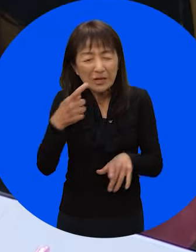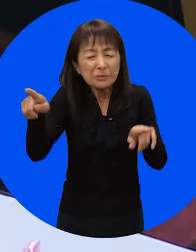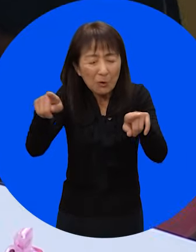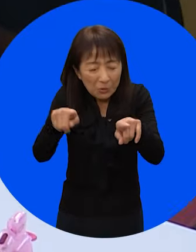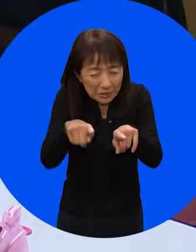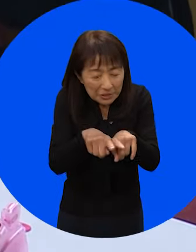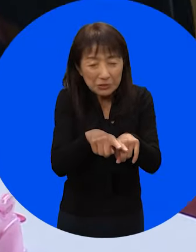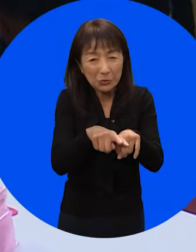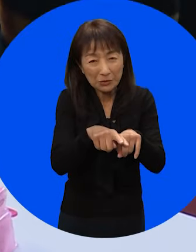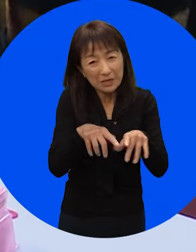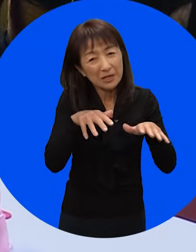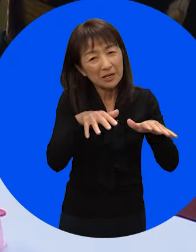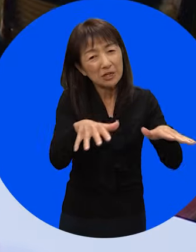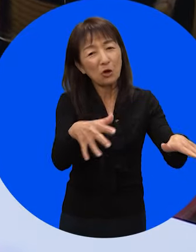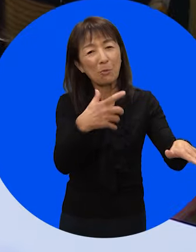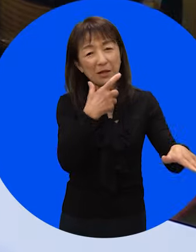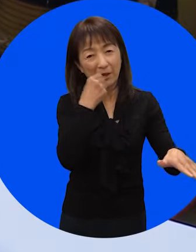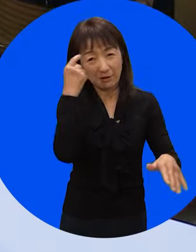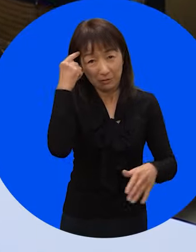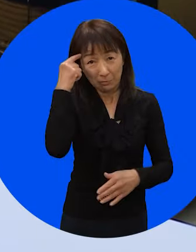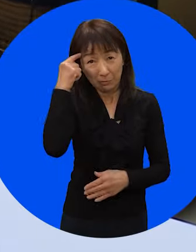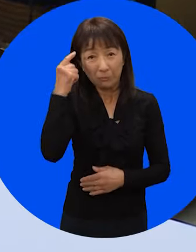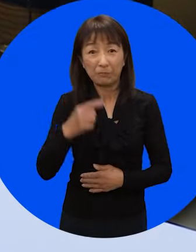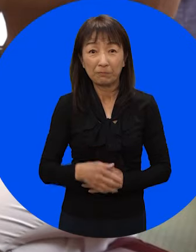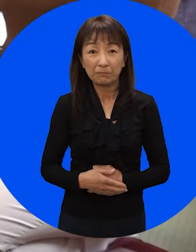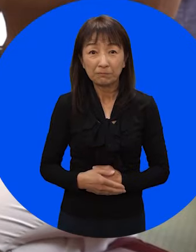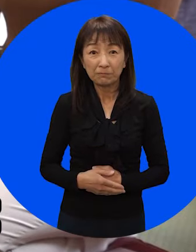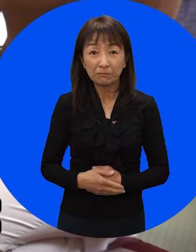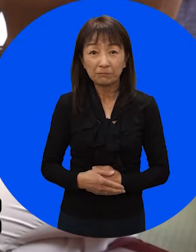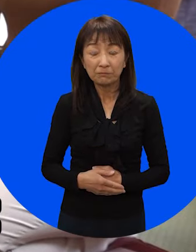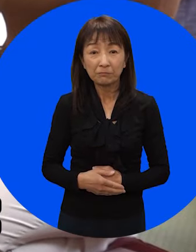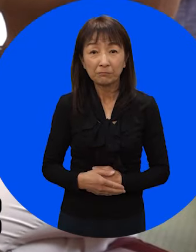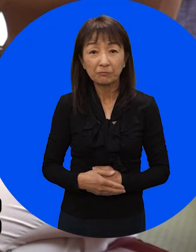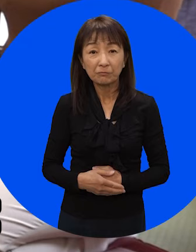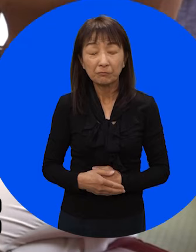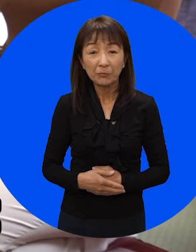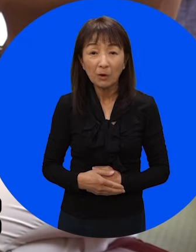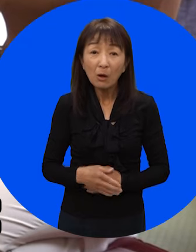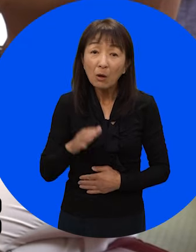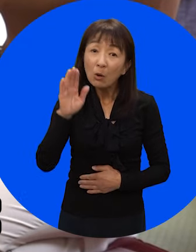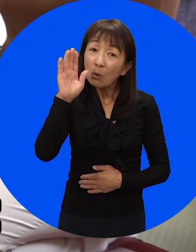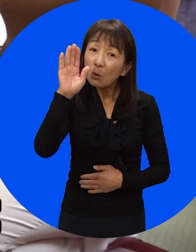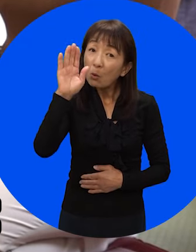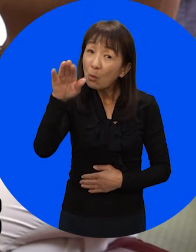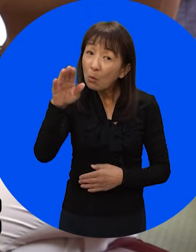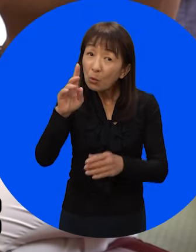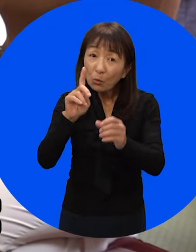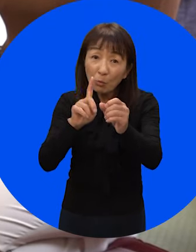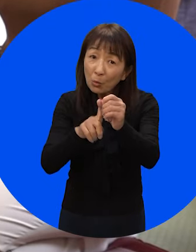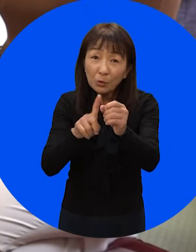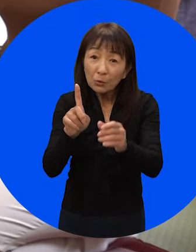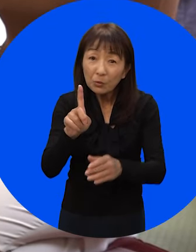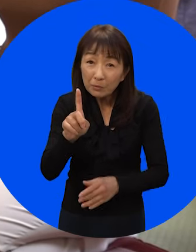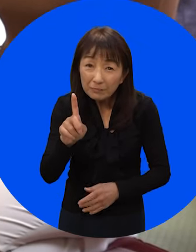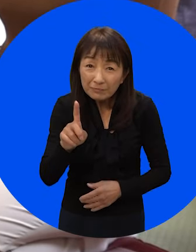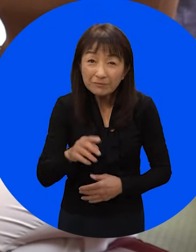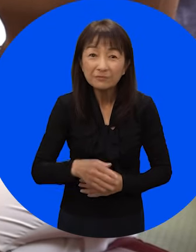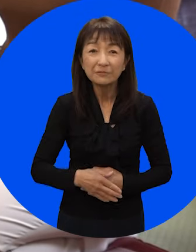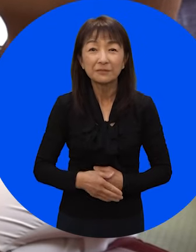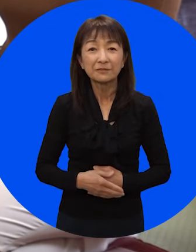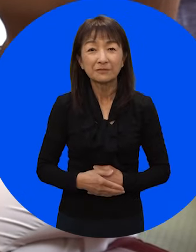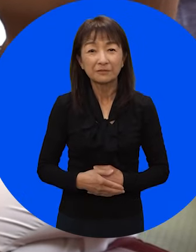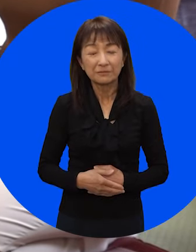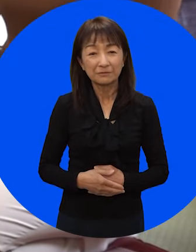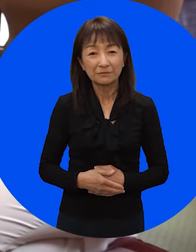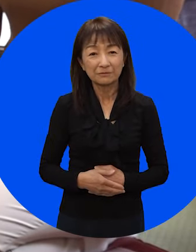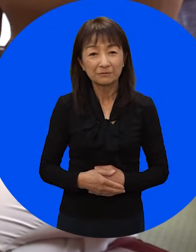にも伝えられたらいいなと思ってます。 今後藤本さんがやっていきたいこと、はい、目標、そういった